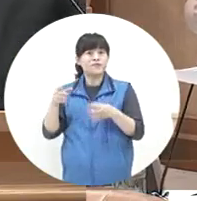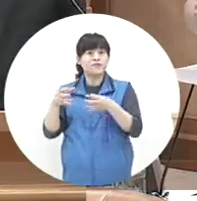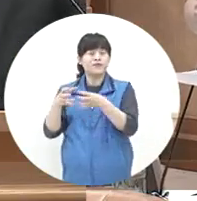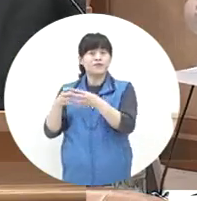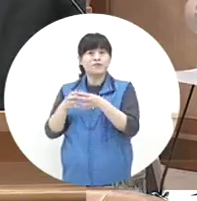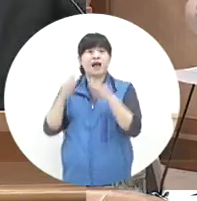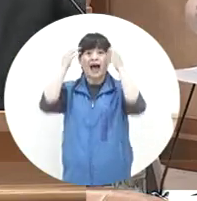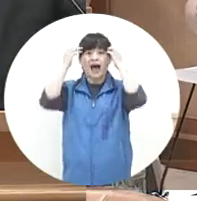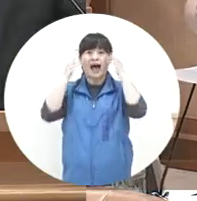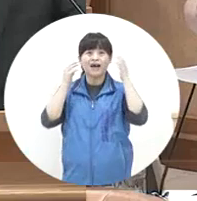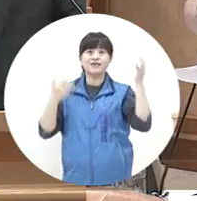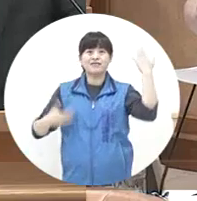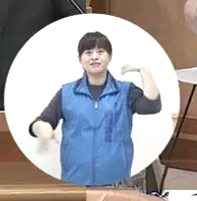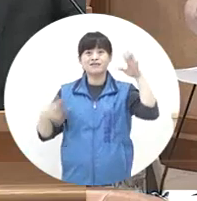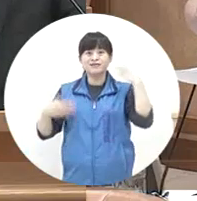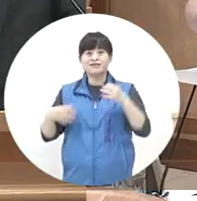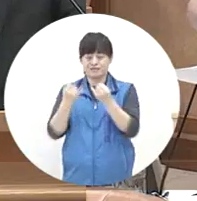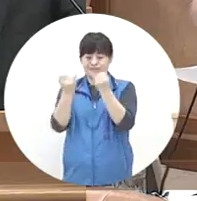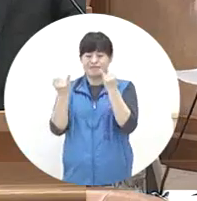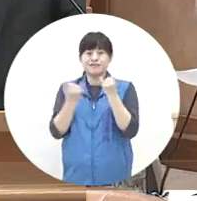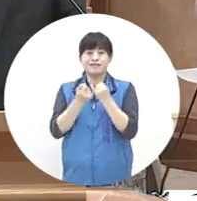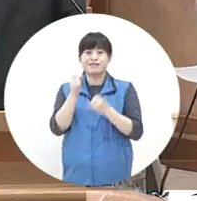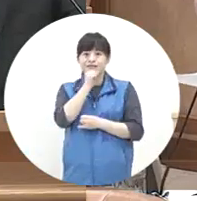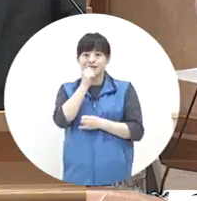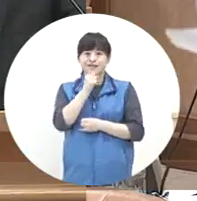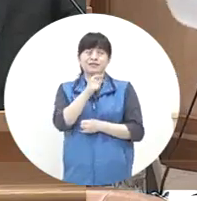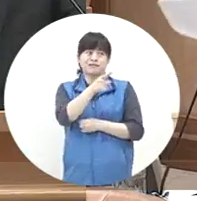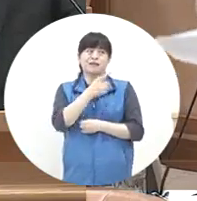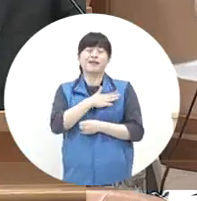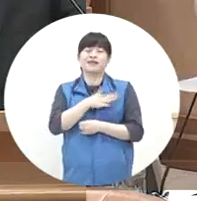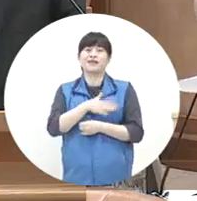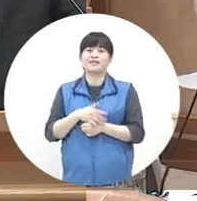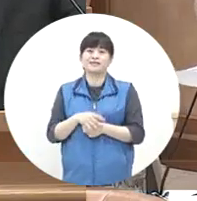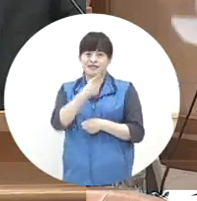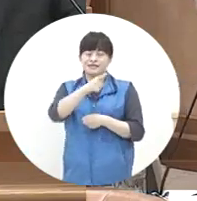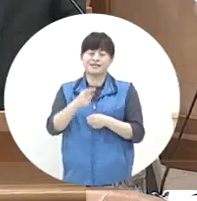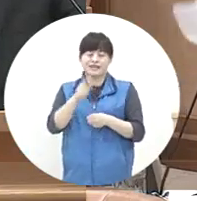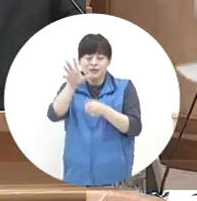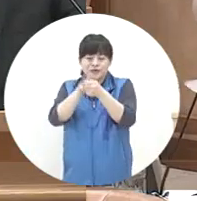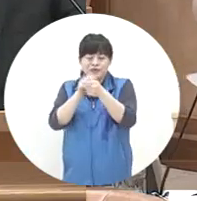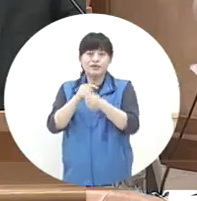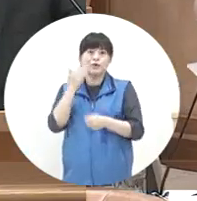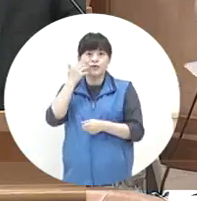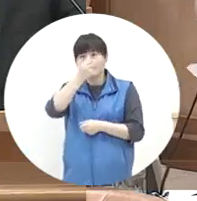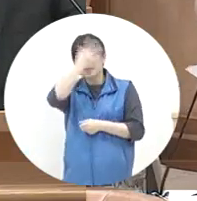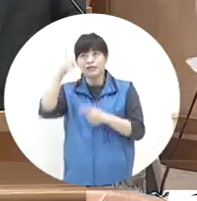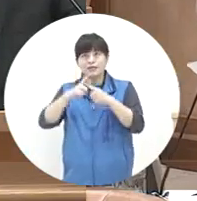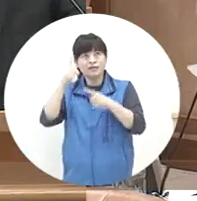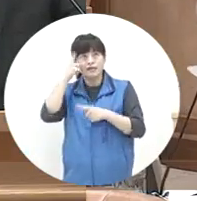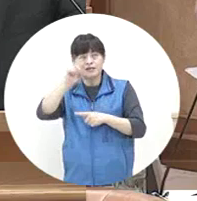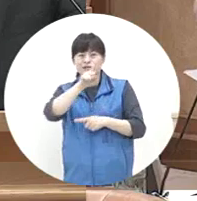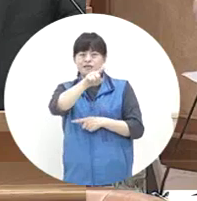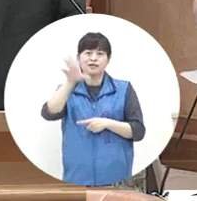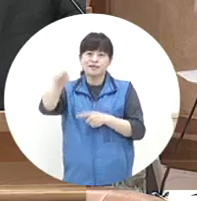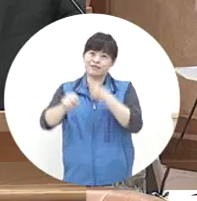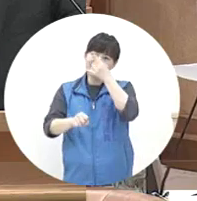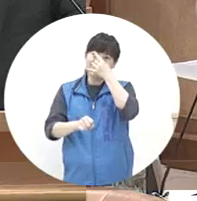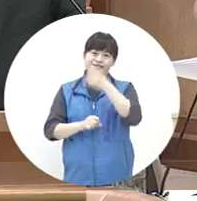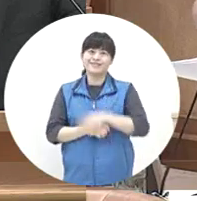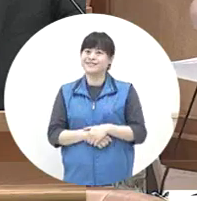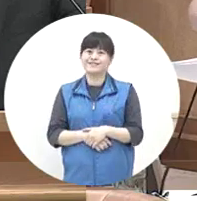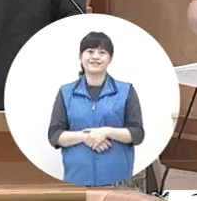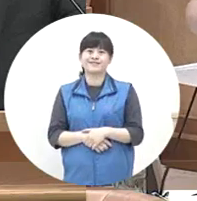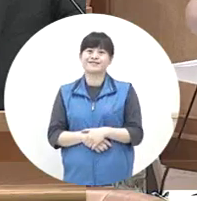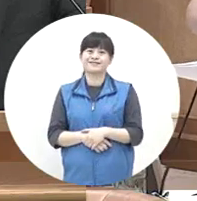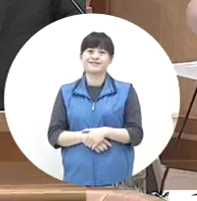你知道吗？ 韩国的一个什么偶像团吧？ 哦，那没关系，你再恶补一下，不然年轻人在想什么，你可能 catch 不到。好、哦，